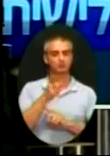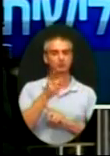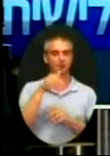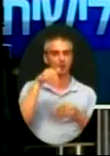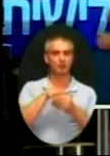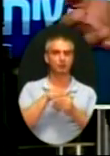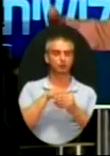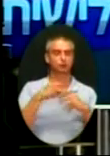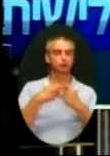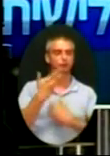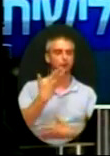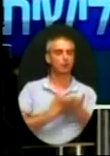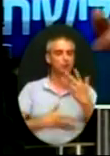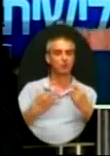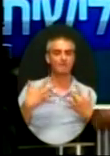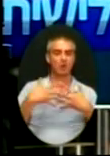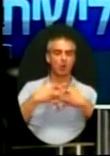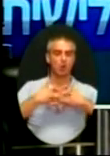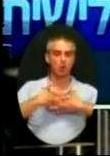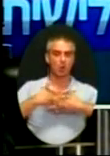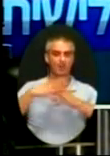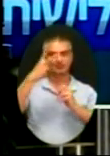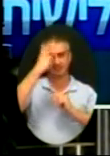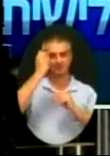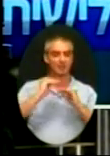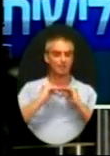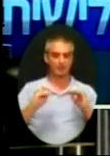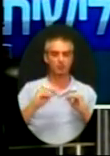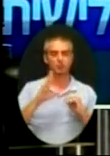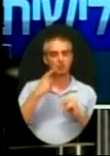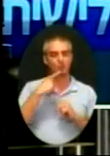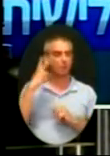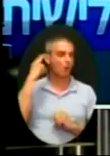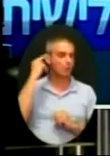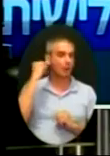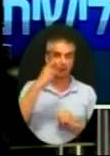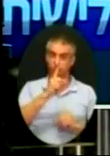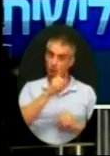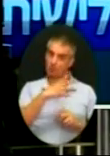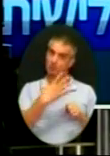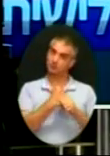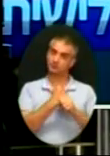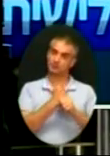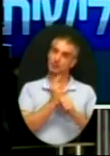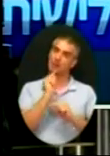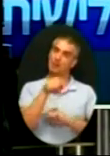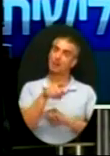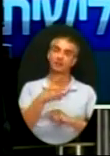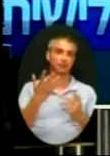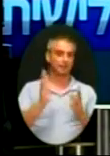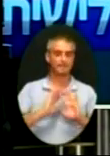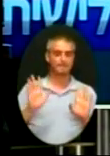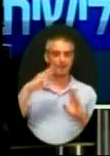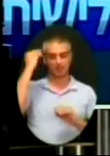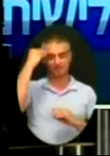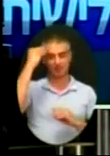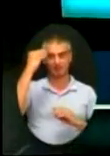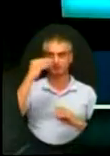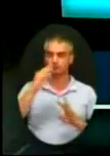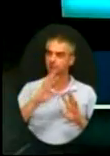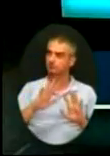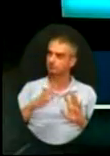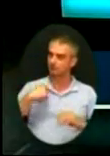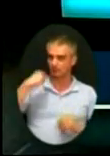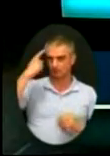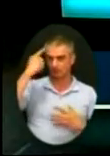לתוך שיתוף של איזושהי קואליציה ערבית מתונה, שאולי גם תלחץ על הפלסטינים. שאלה אם הוא יצליח להגיע לזה בלי הפלסטינים.